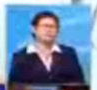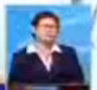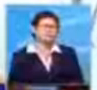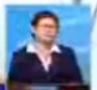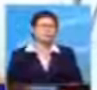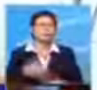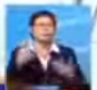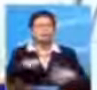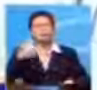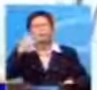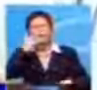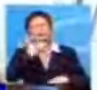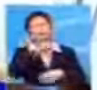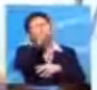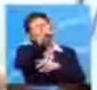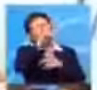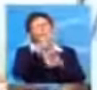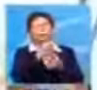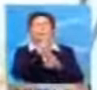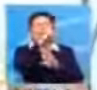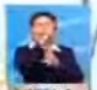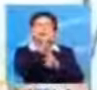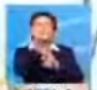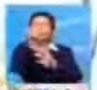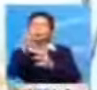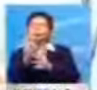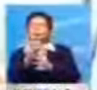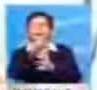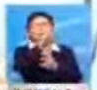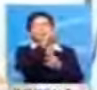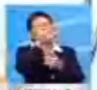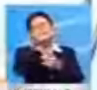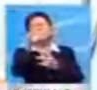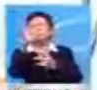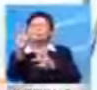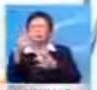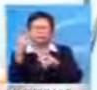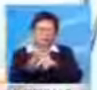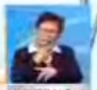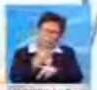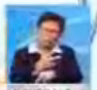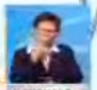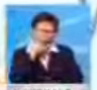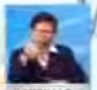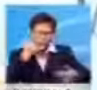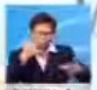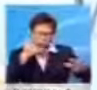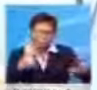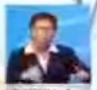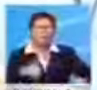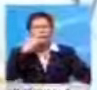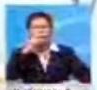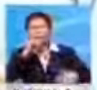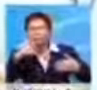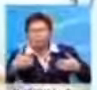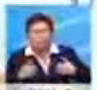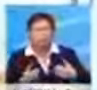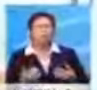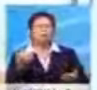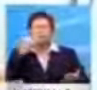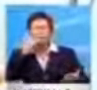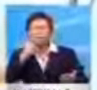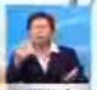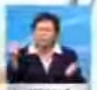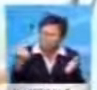sampai dua tig empat kali telefon kadang samp marahlah kita pun kan kadang tefon tak adaelon